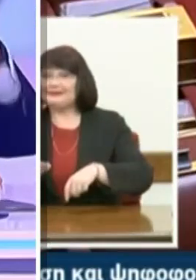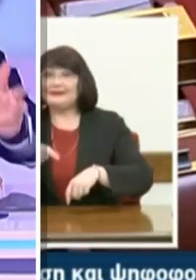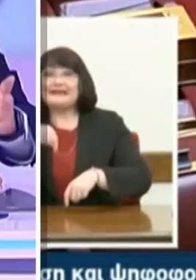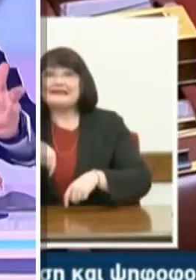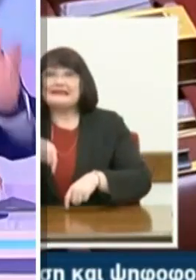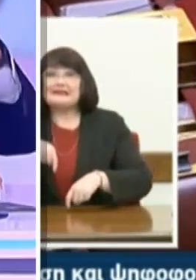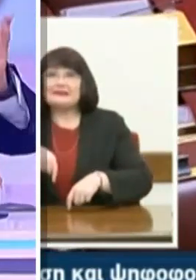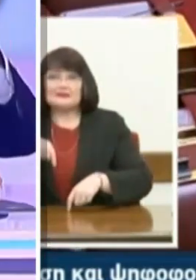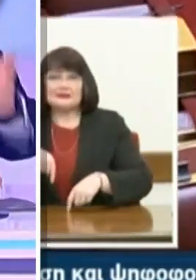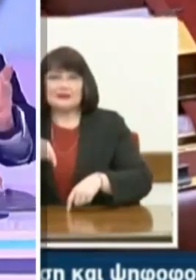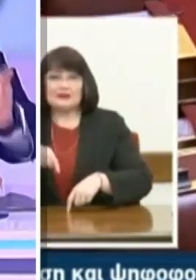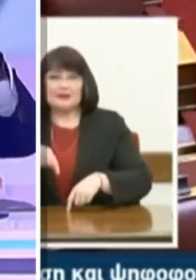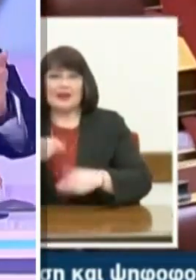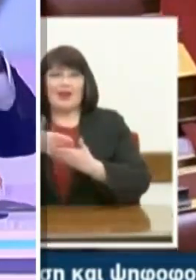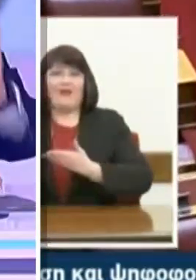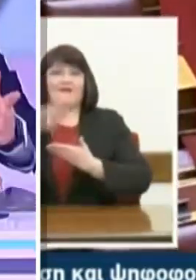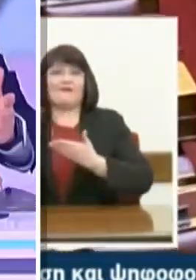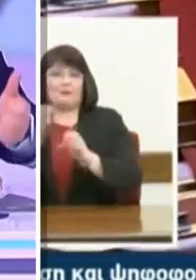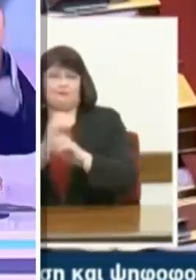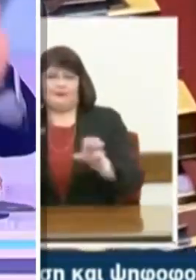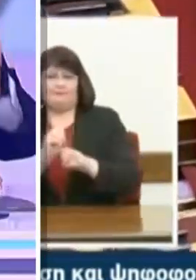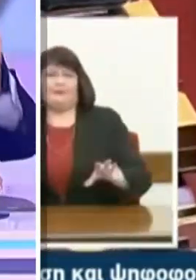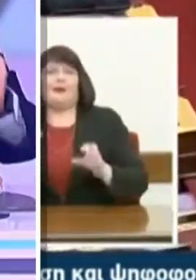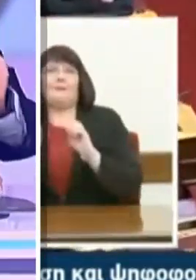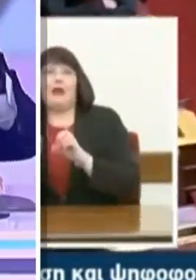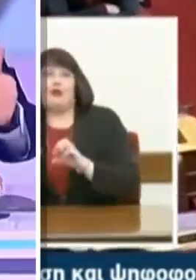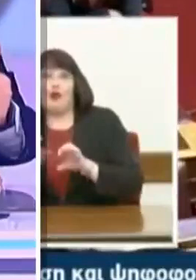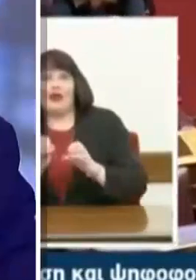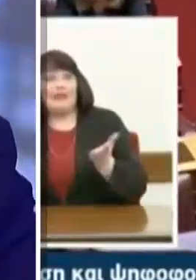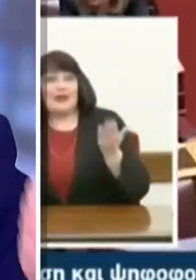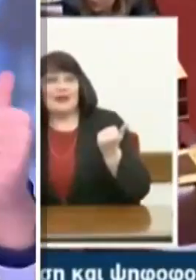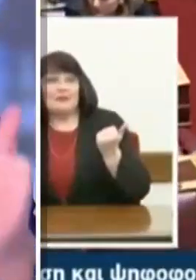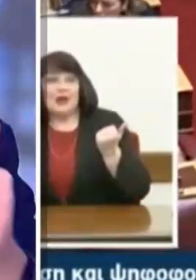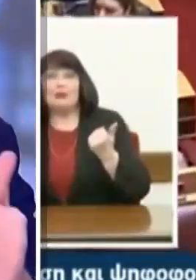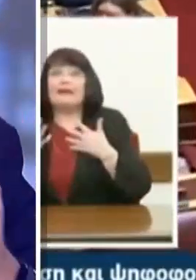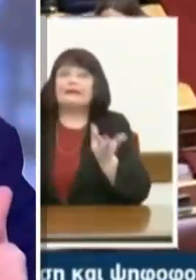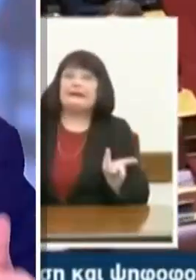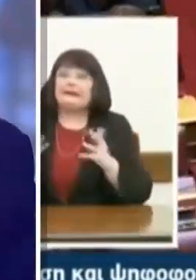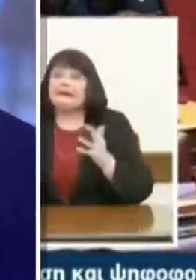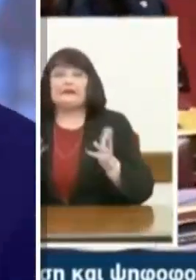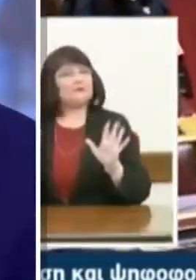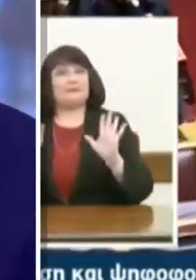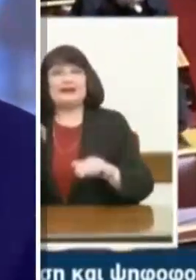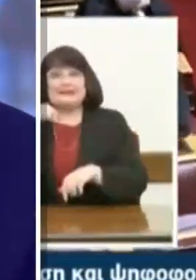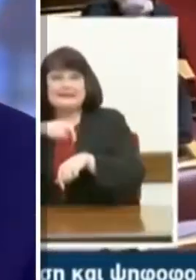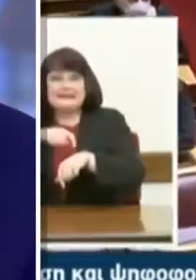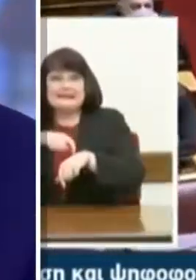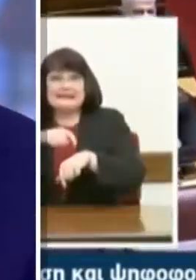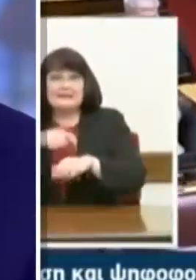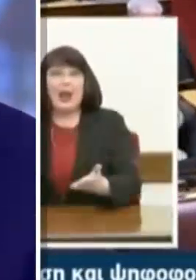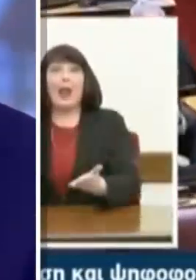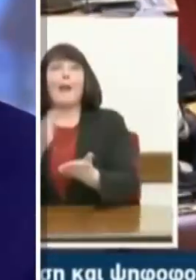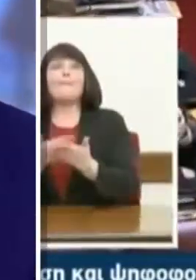έρχεσαι, αποφεύγεις, φεύγεις σαν τον κλέφτη και δεν δίνεις απαντήσεις σε μείζωνο σημασία ζητήματα για τον αρχηγό ΓΕΘΑ, σήμερα τιμούμε